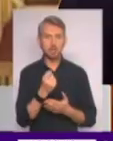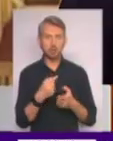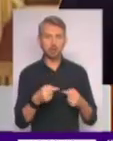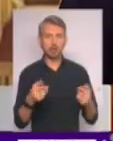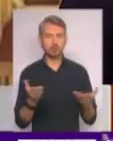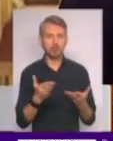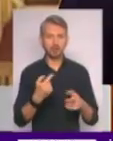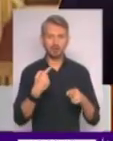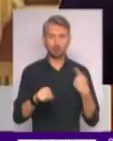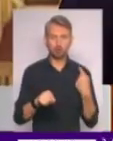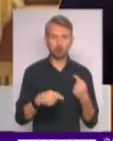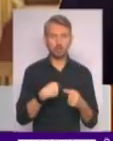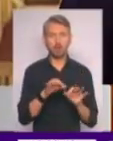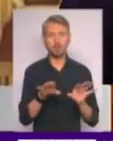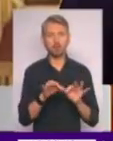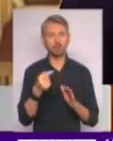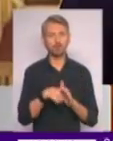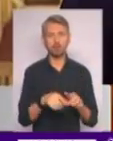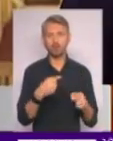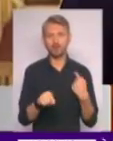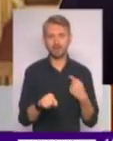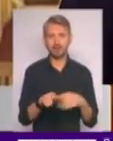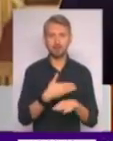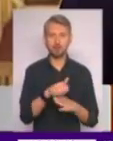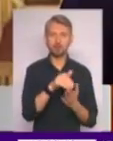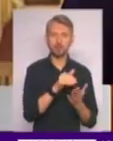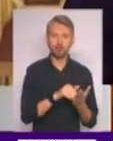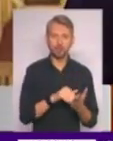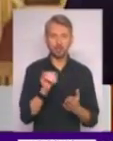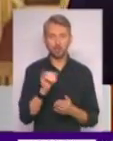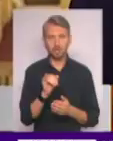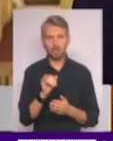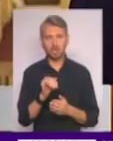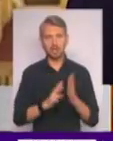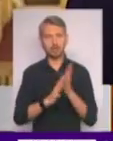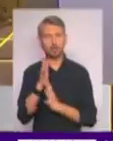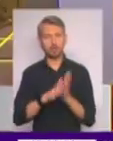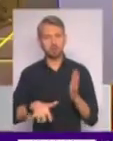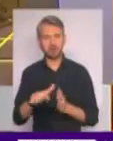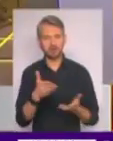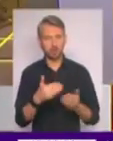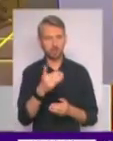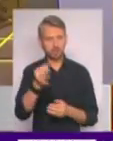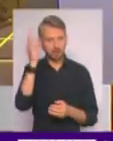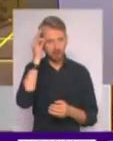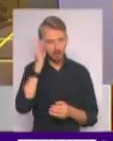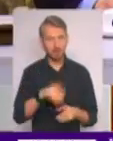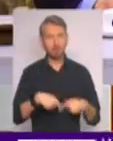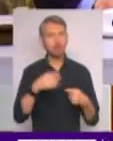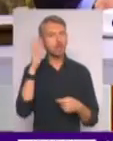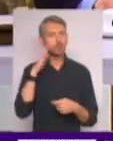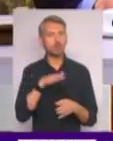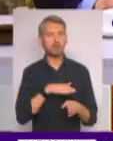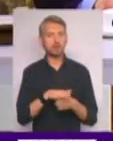які дисонують. Я поясню, в чому різниця між пущею водицею і лісовим масивом, про який ви згадали. Подача води